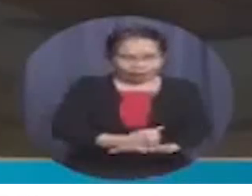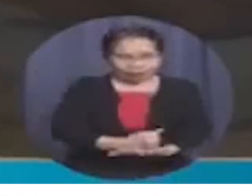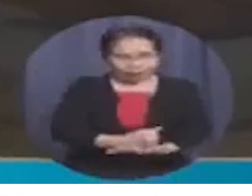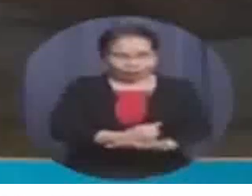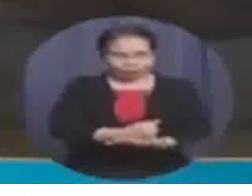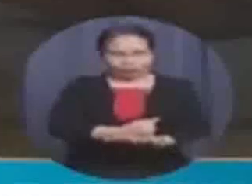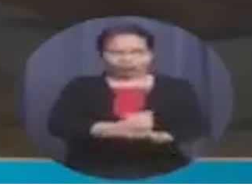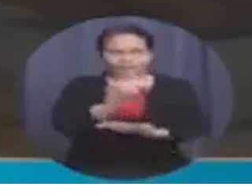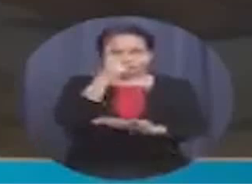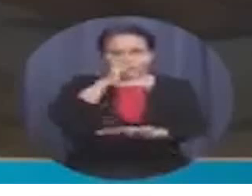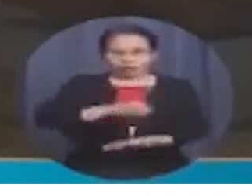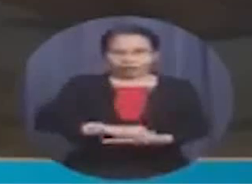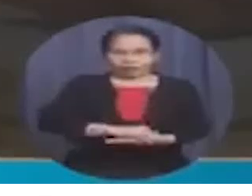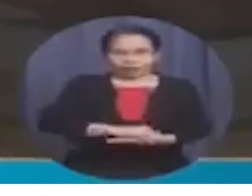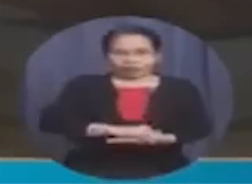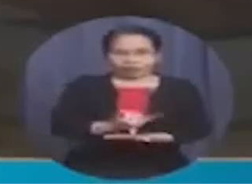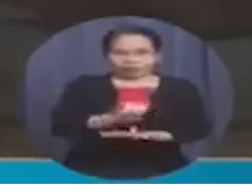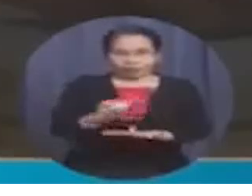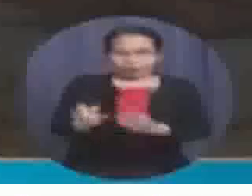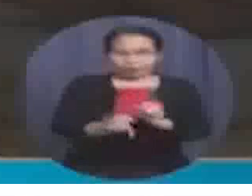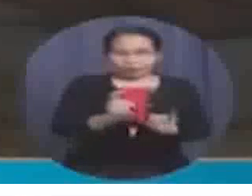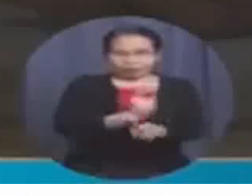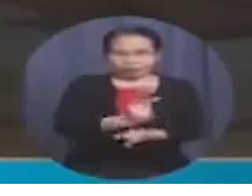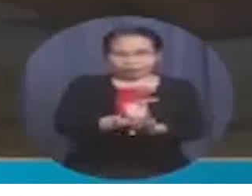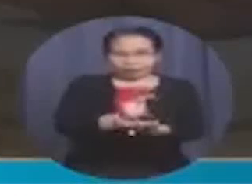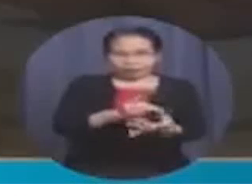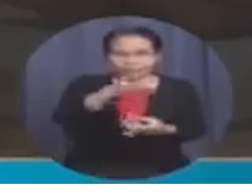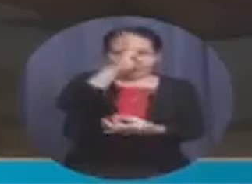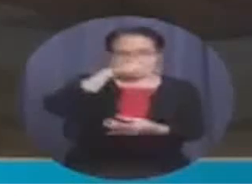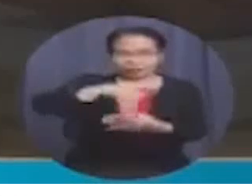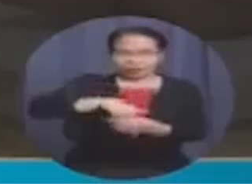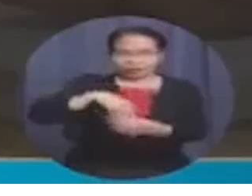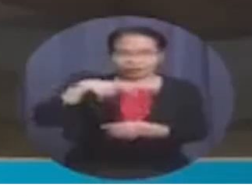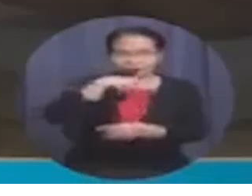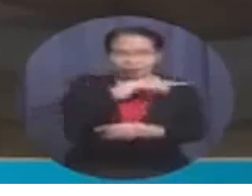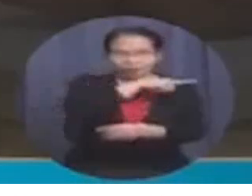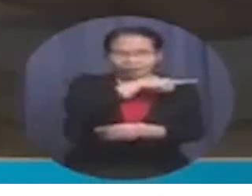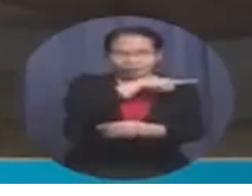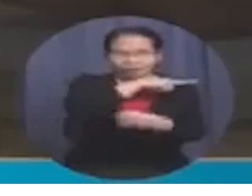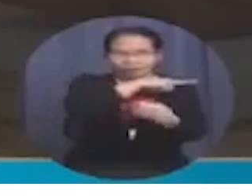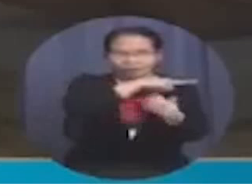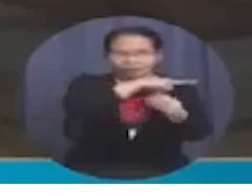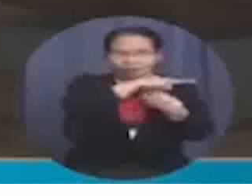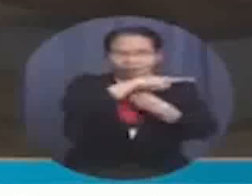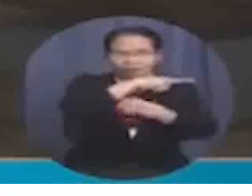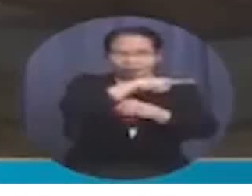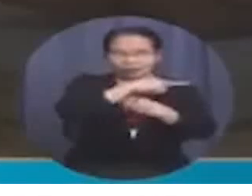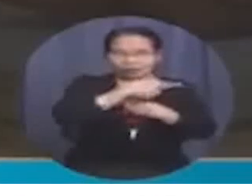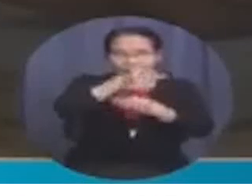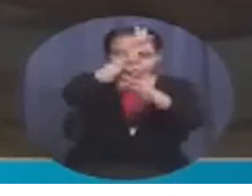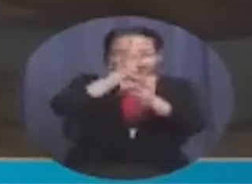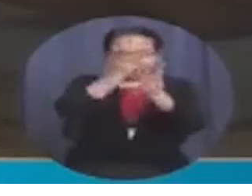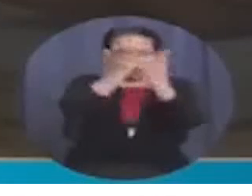siya nawa. Tamo, they changed the truth of God into a lie and worshiped